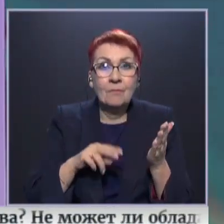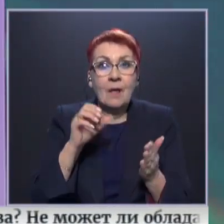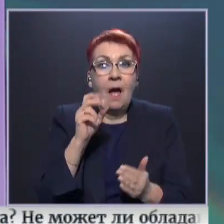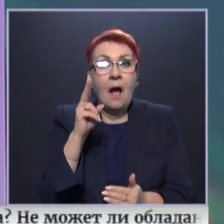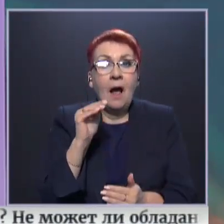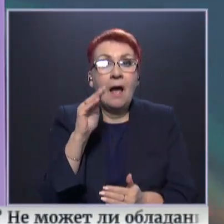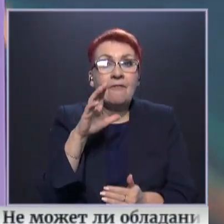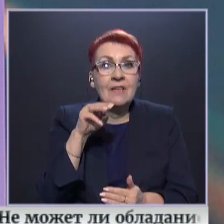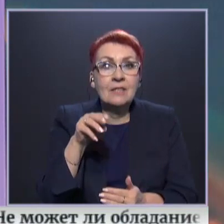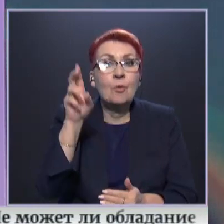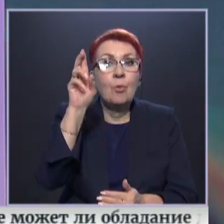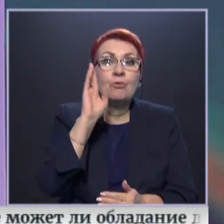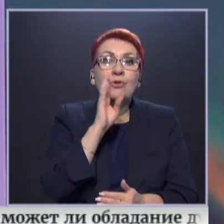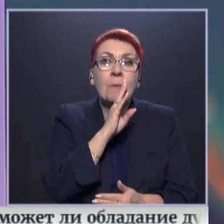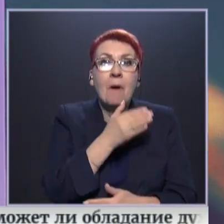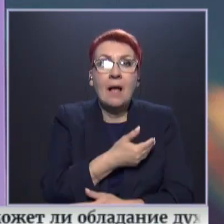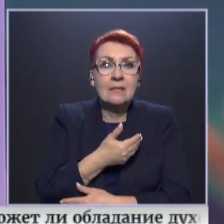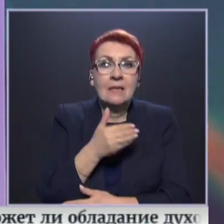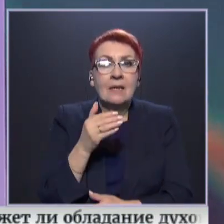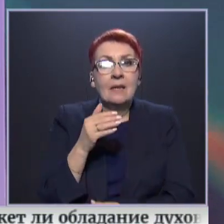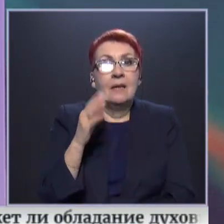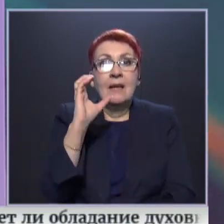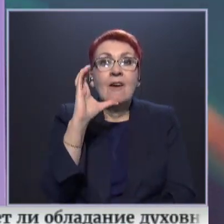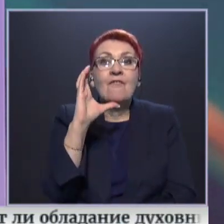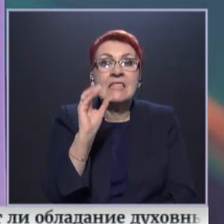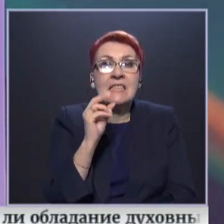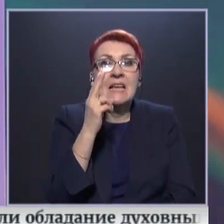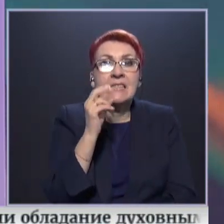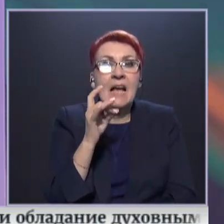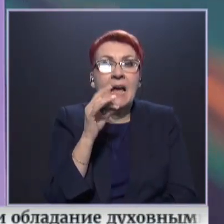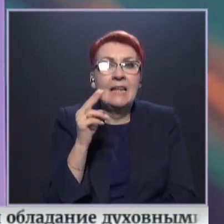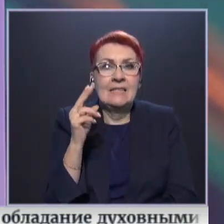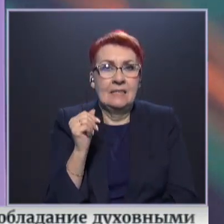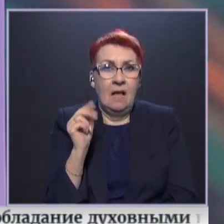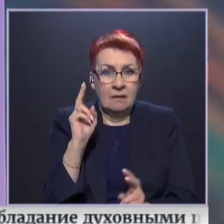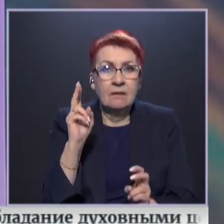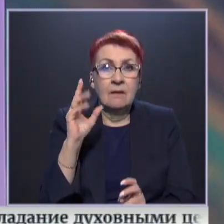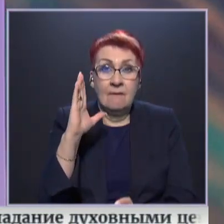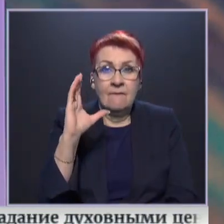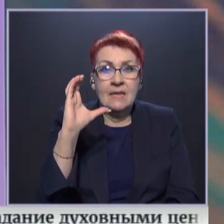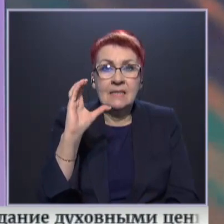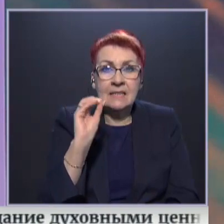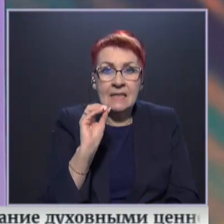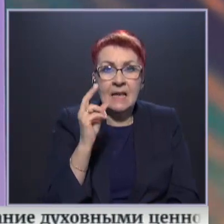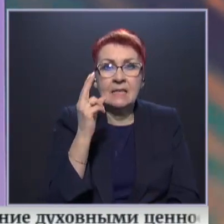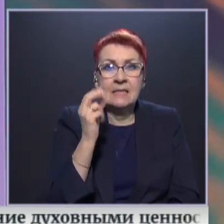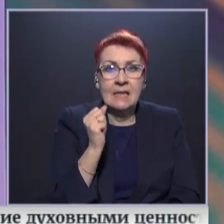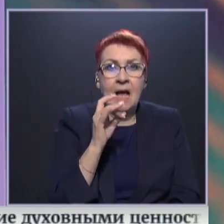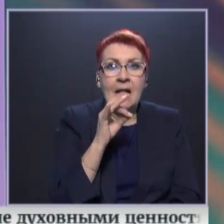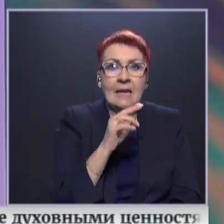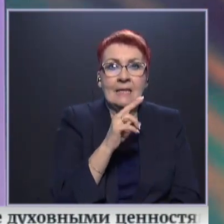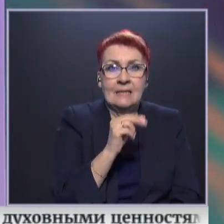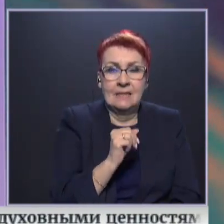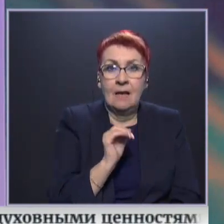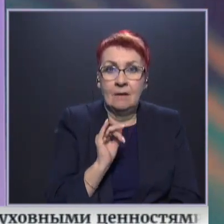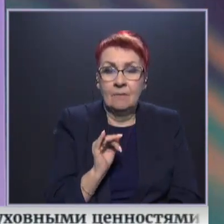акафист Божией Матери Всецарица. И там найти в завершении акафиста большую и кратенькую молитву Богородицы.